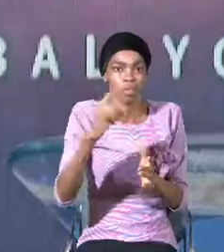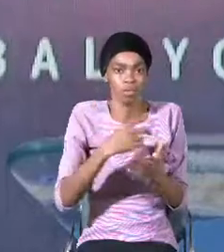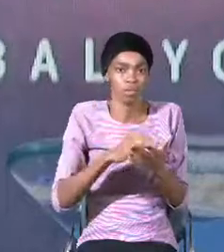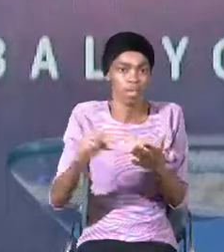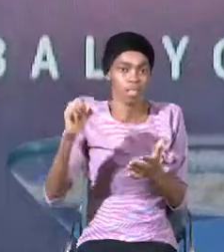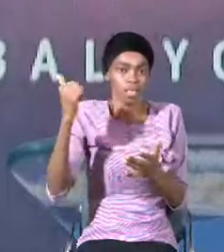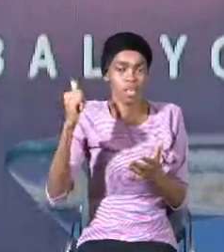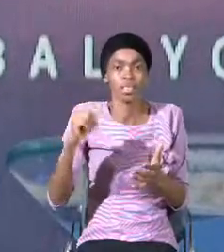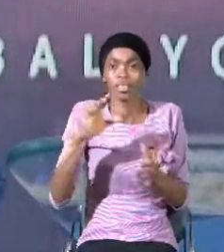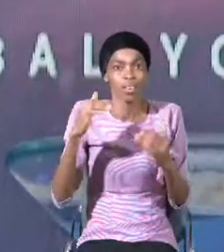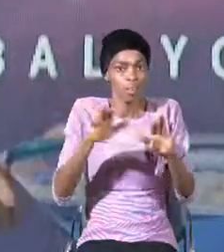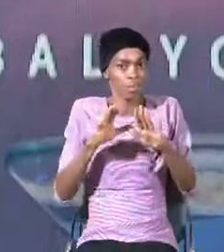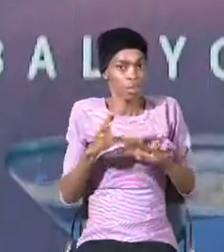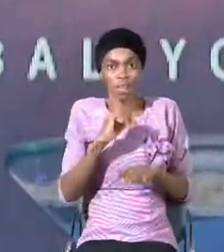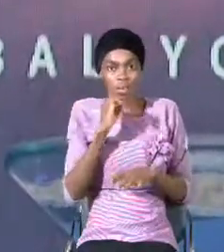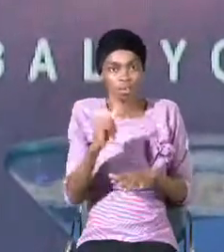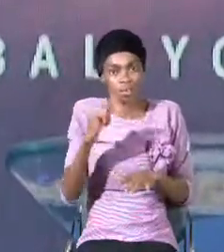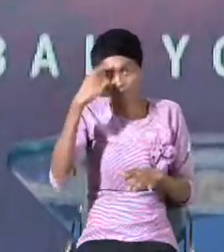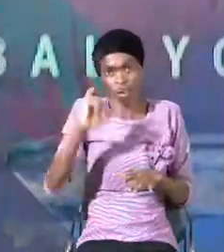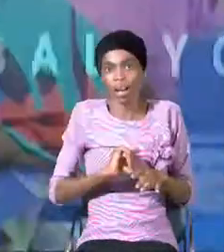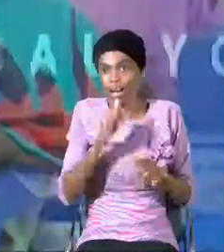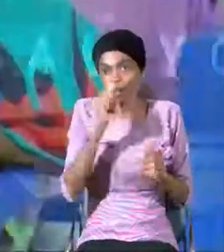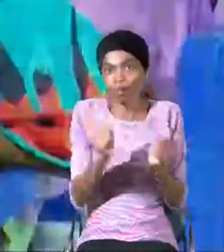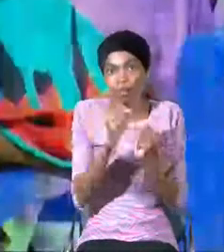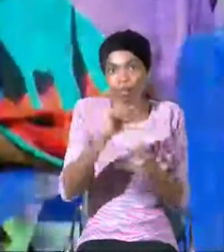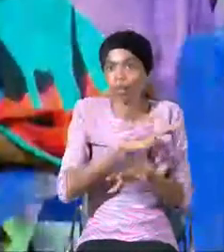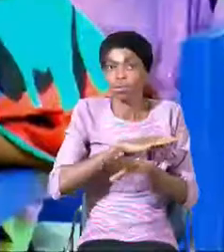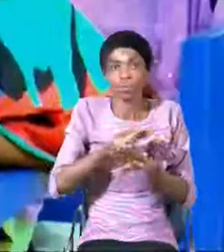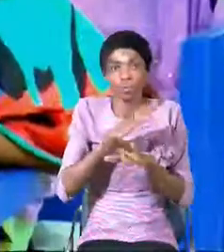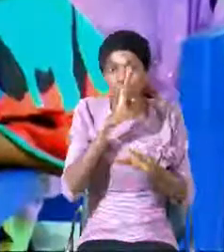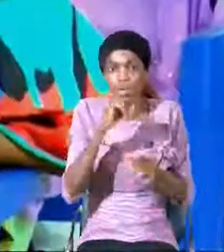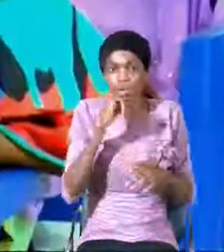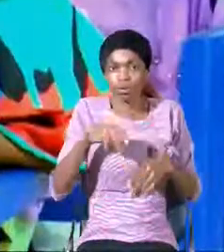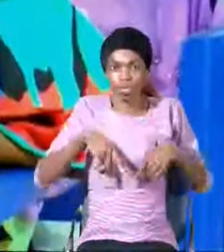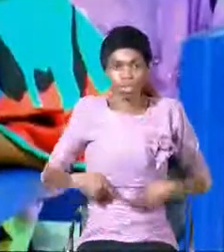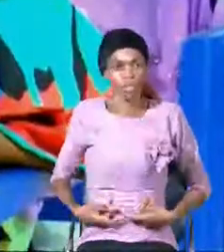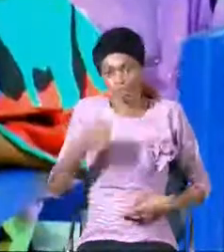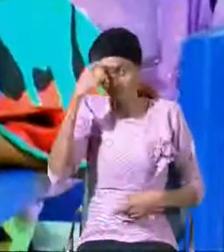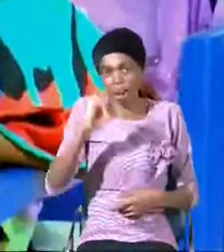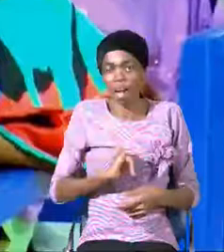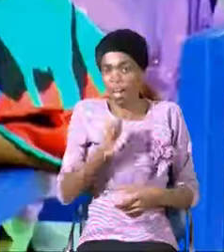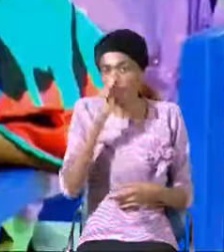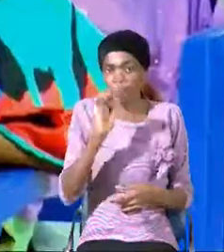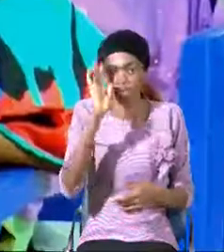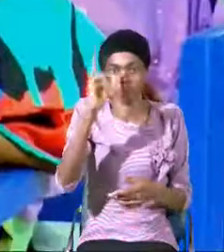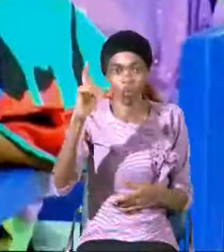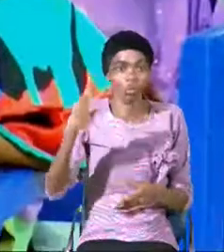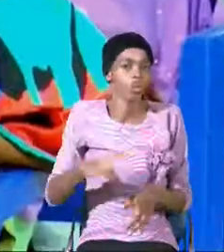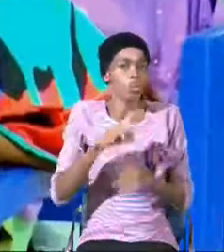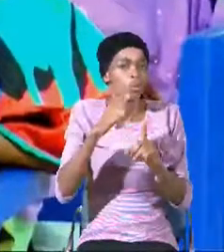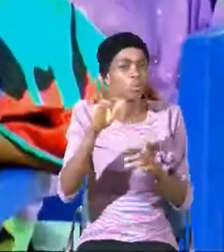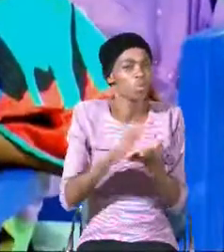suis avec toi. Ne promène pas des regards inquiets car je suis ton Dieu. Une fois que tu deviens enfant de